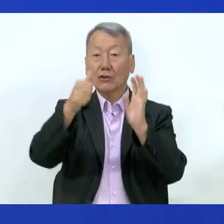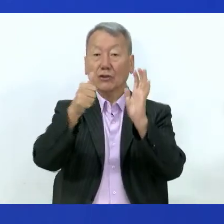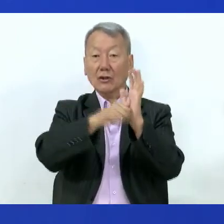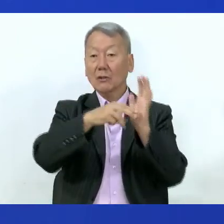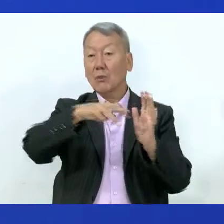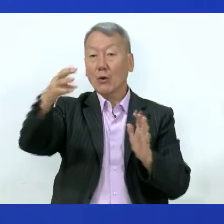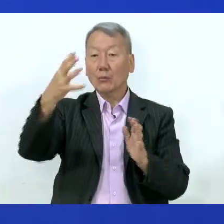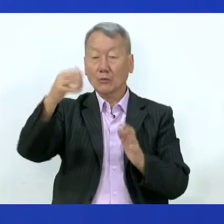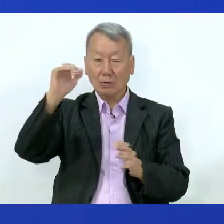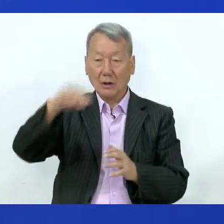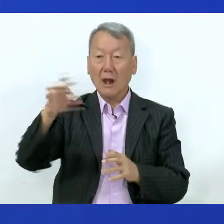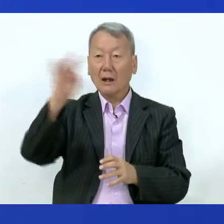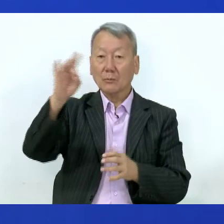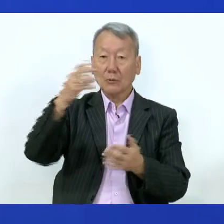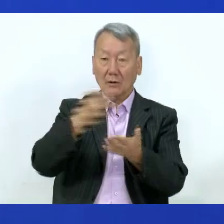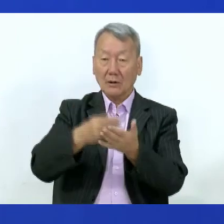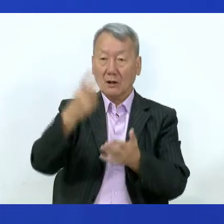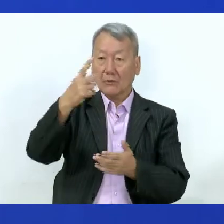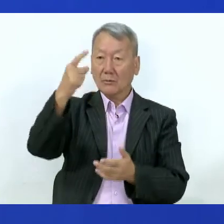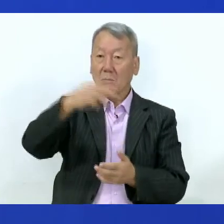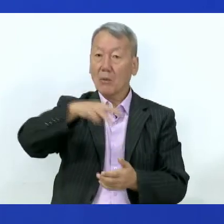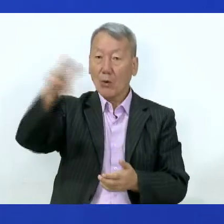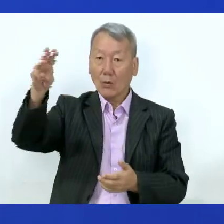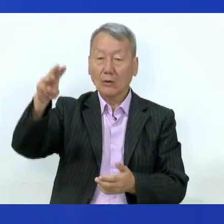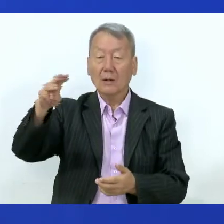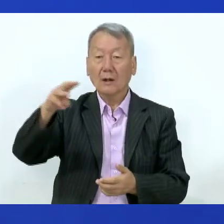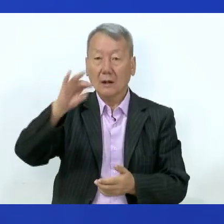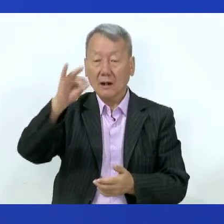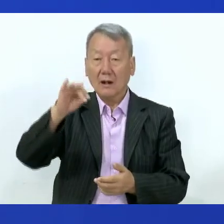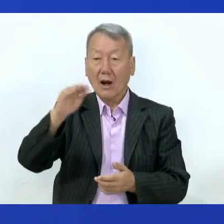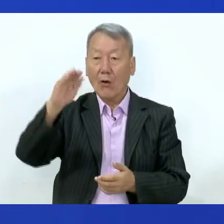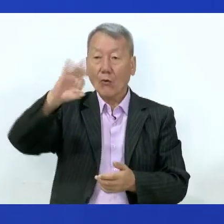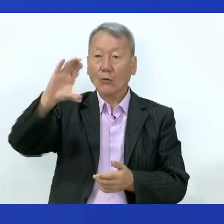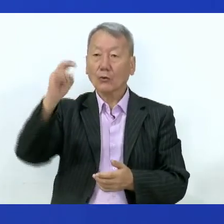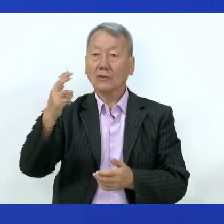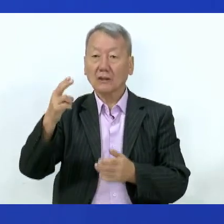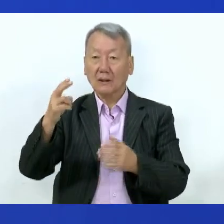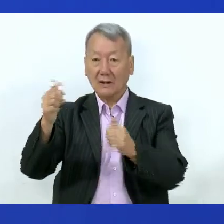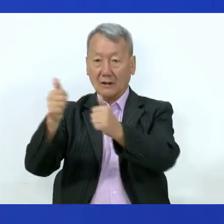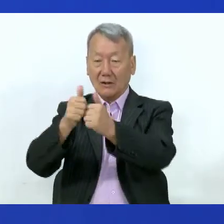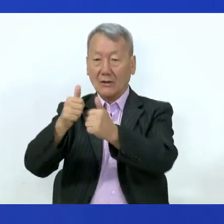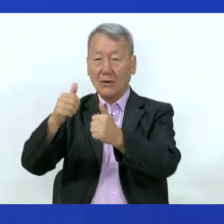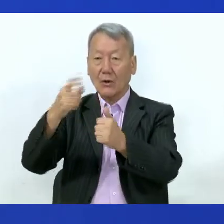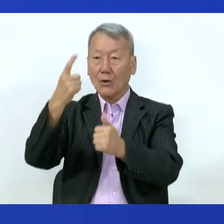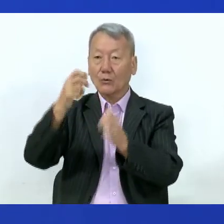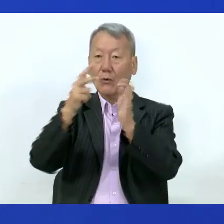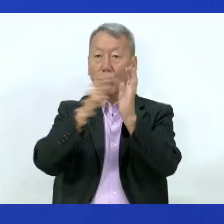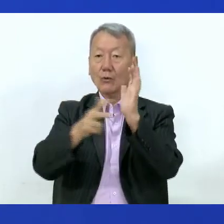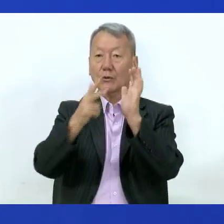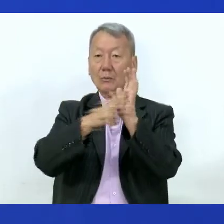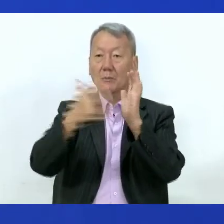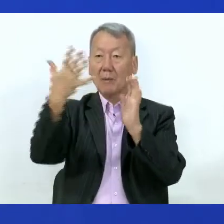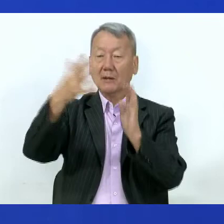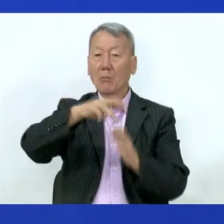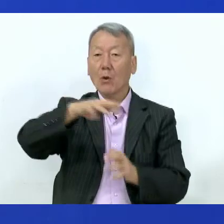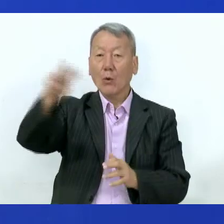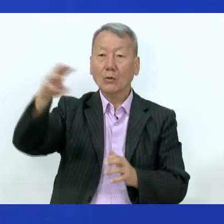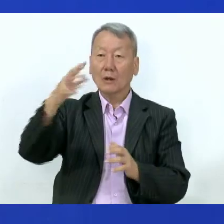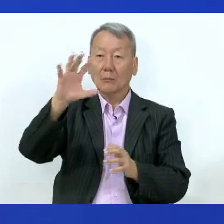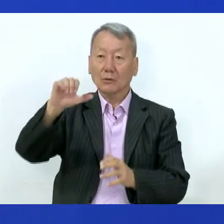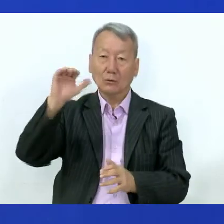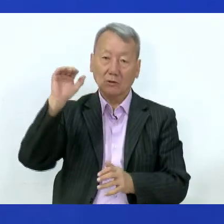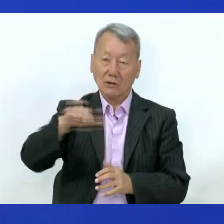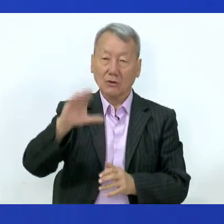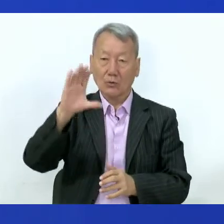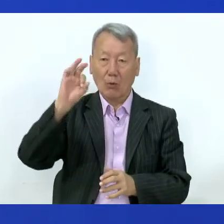тысяч. Республиканский бюджет 21 миллион. Фонда социального партнерства 185 миллионов 500